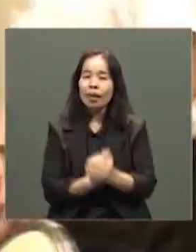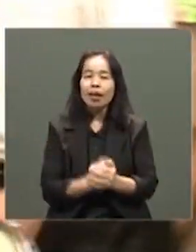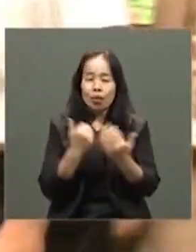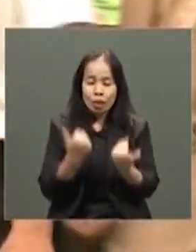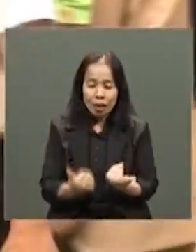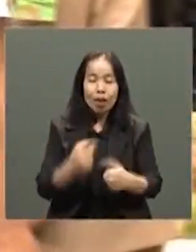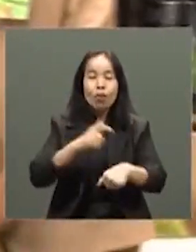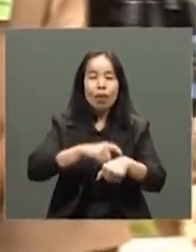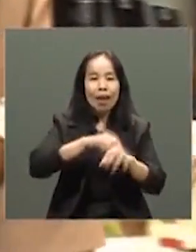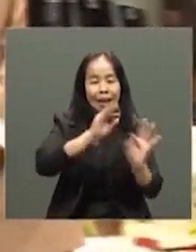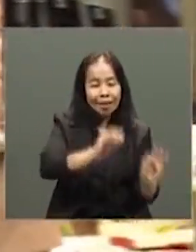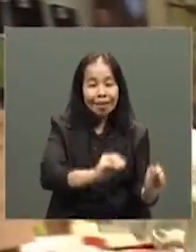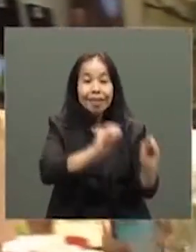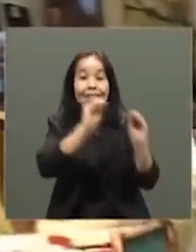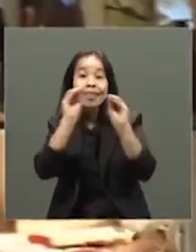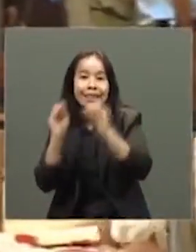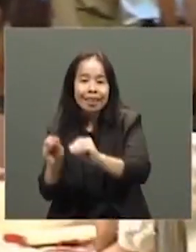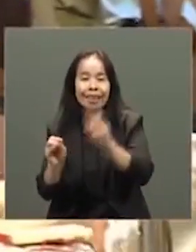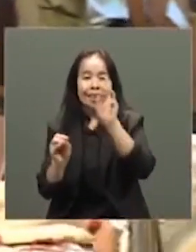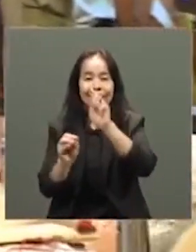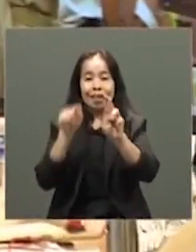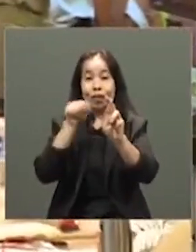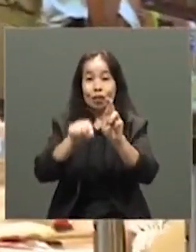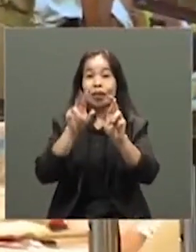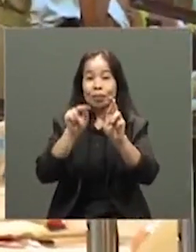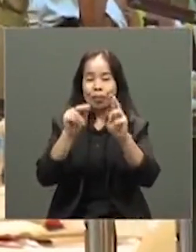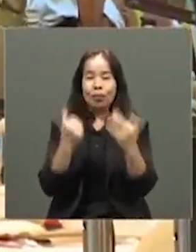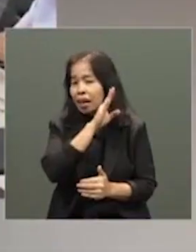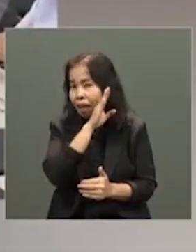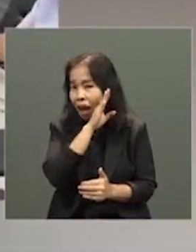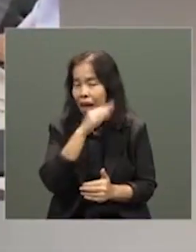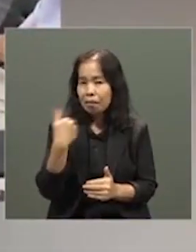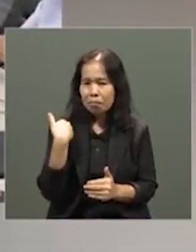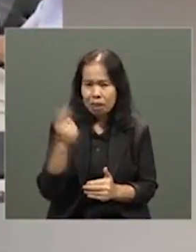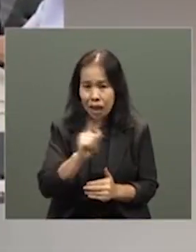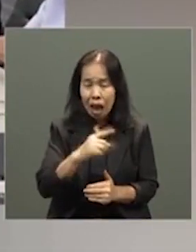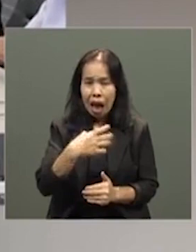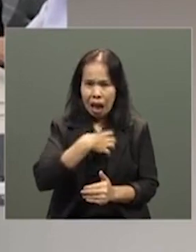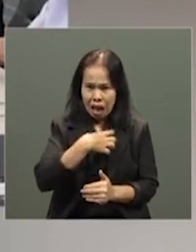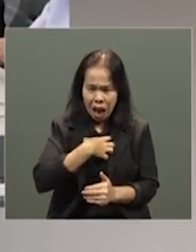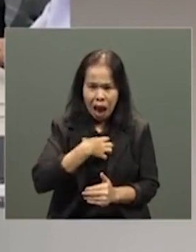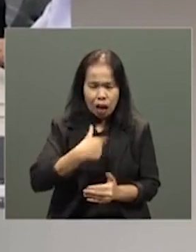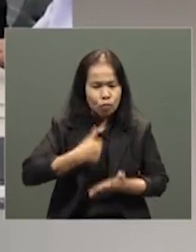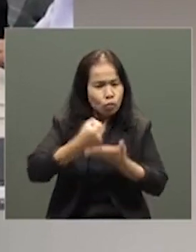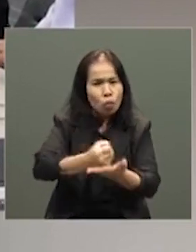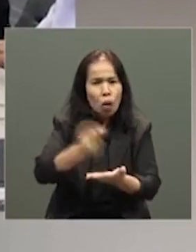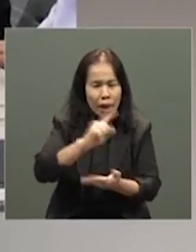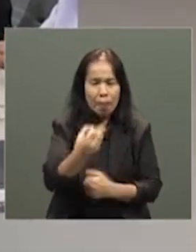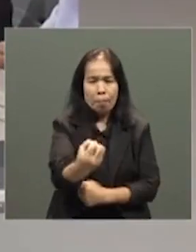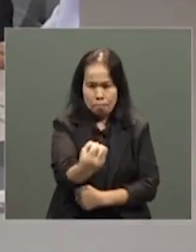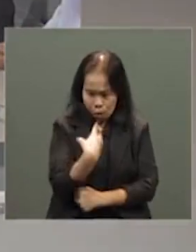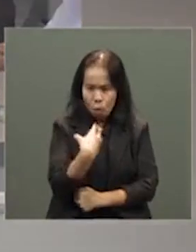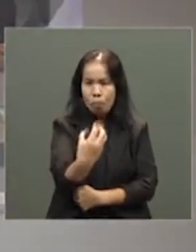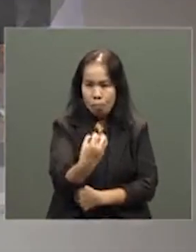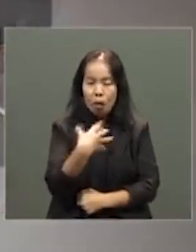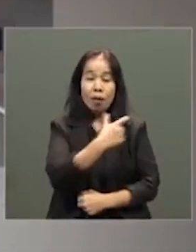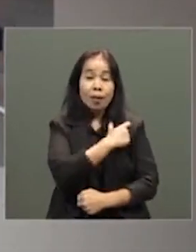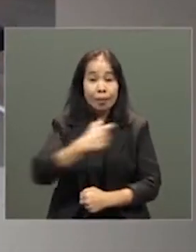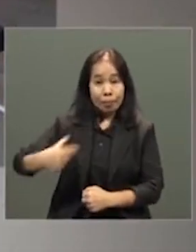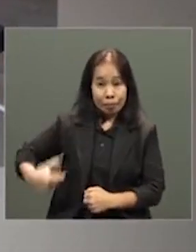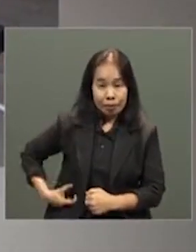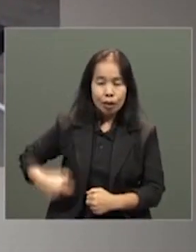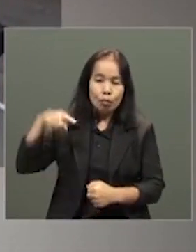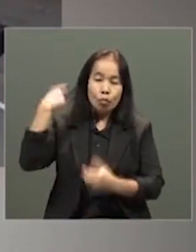ษฐกิจที่เกิดขึ้นเพื่อหามาตรการเยียวยาผู้ได้รับผลกระทบในทุกกลุ่มรวมถึงตั้งคณะกรรมการขึ้นมาทำงานให้คร